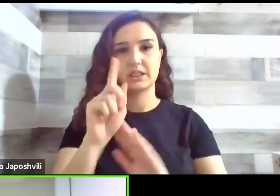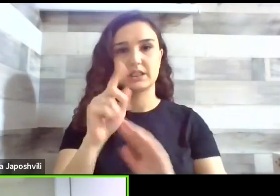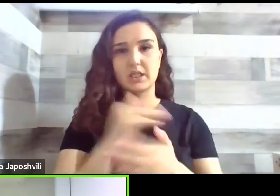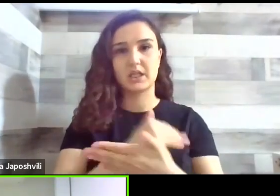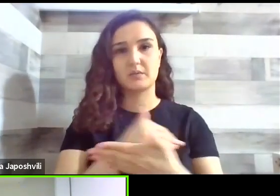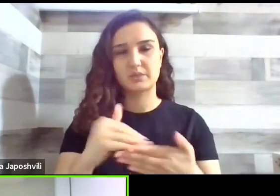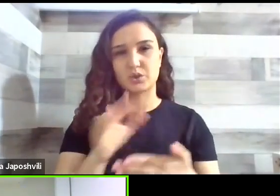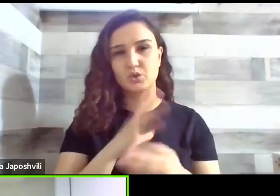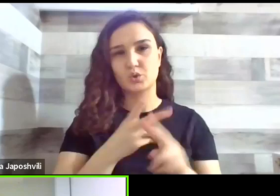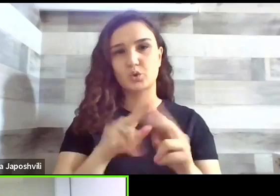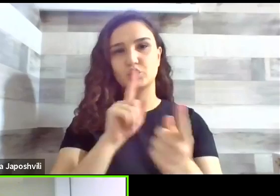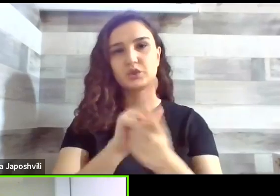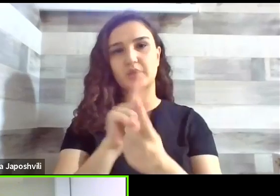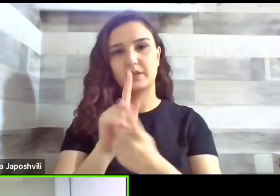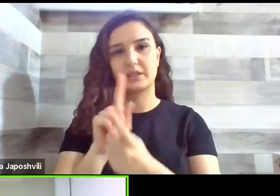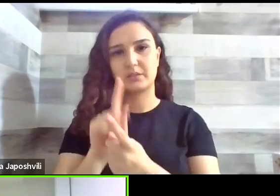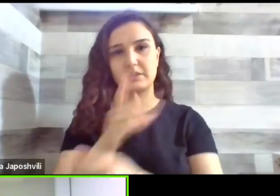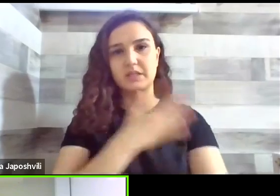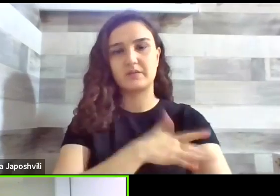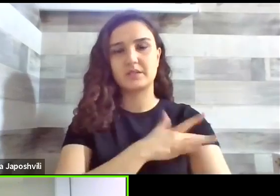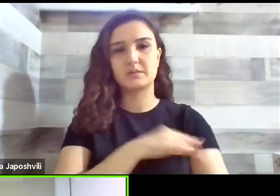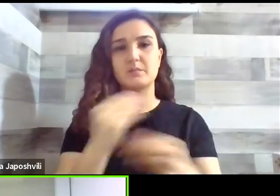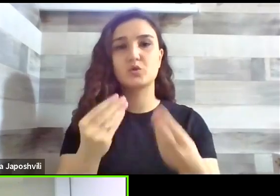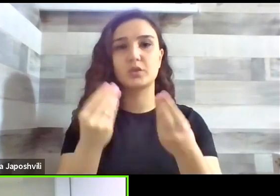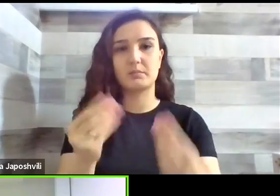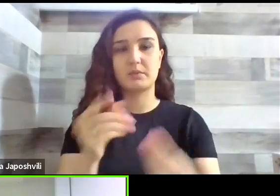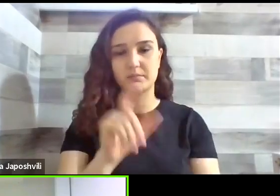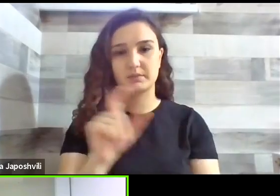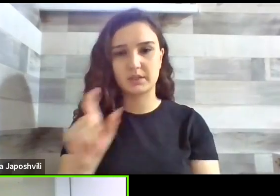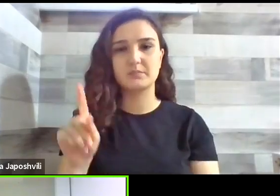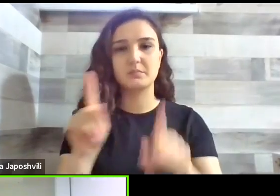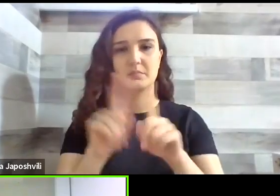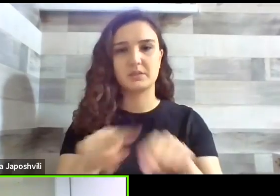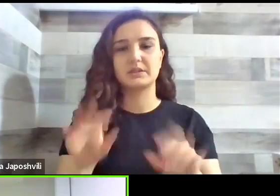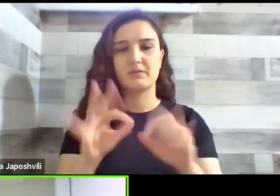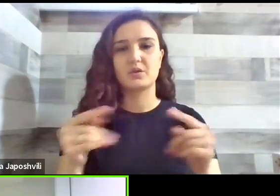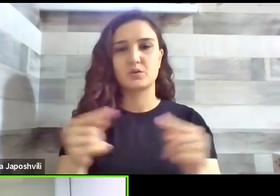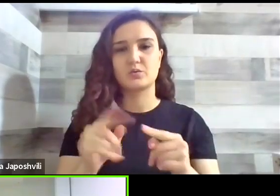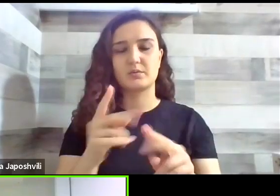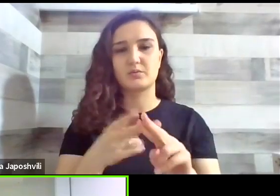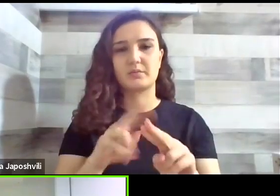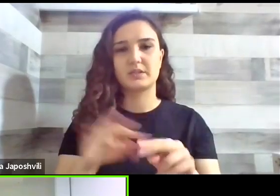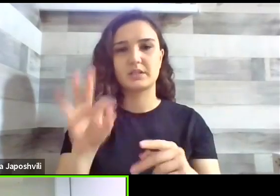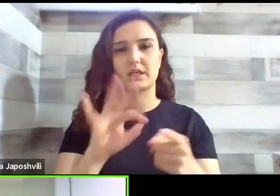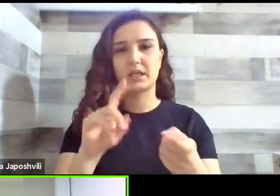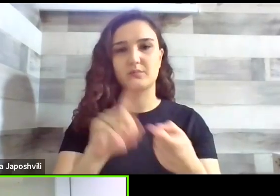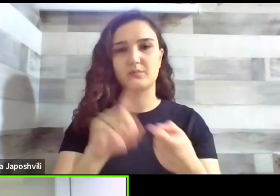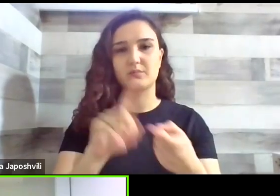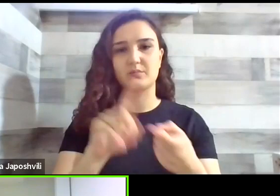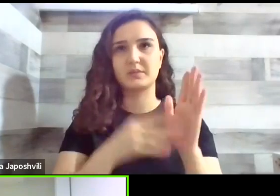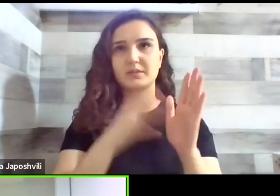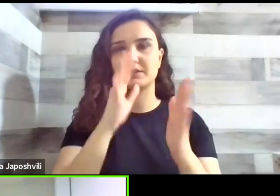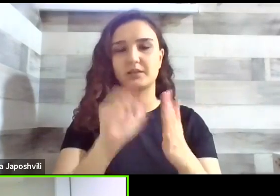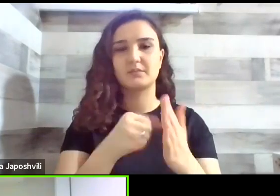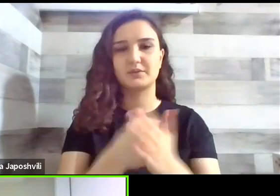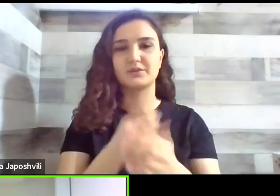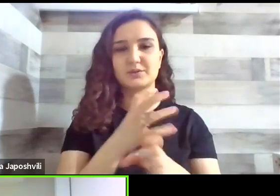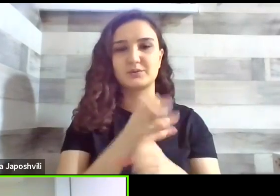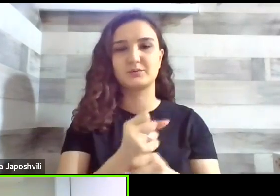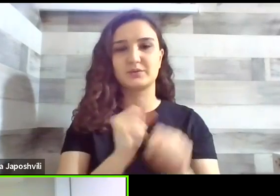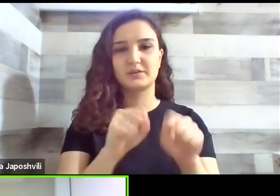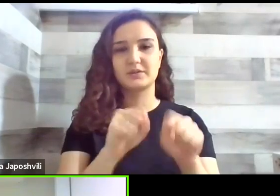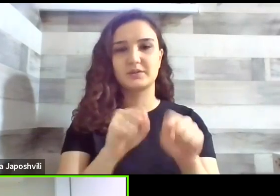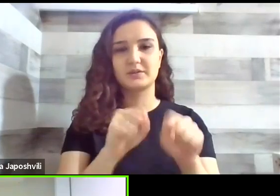იყო შეხვედრები სერვისის მიმწოდებლებთან, მაინც დავაზუსტებ, რომ ეს ეხებოდა 18 წლამდე შეზღუდული შესაძლებლობის